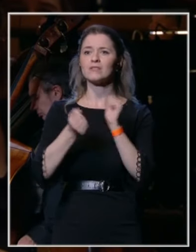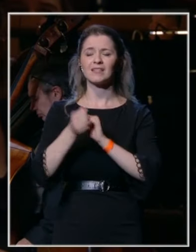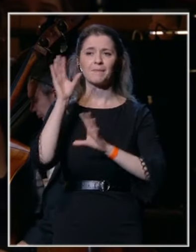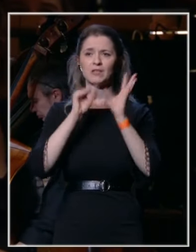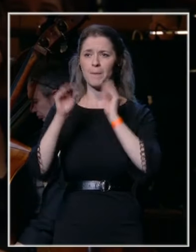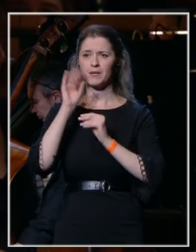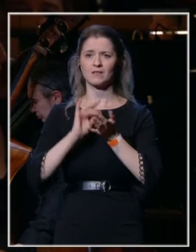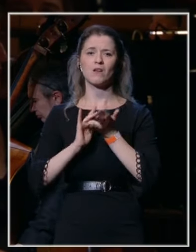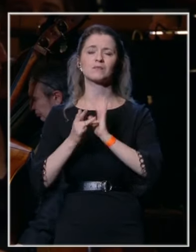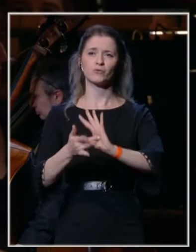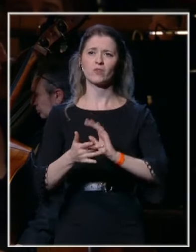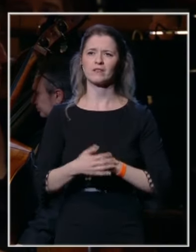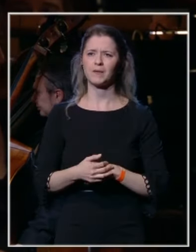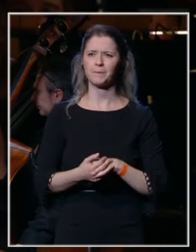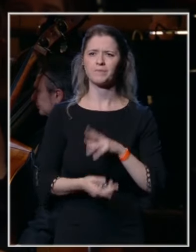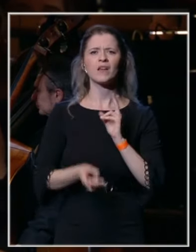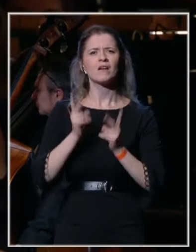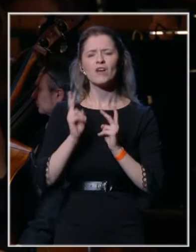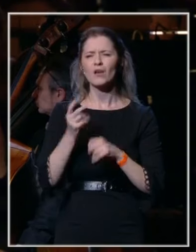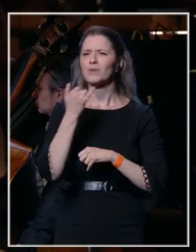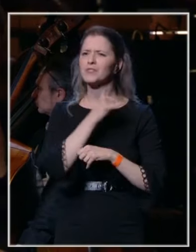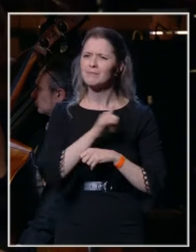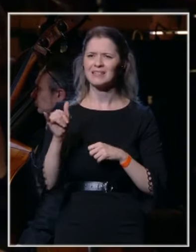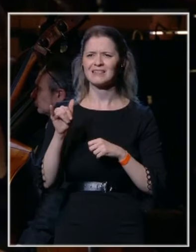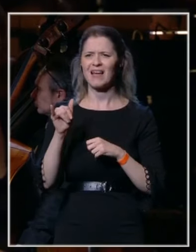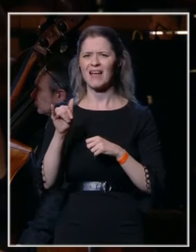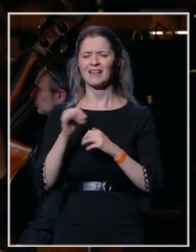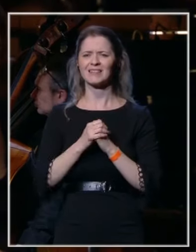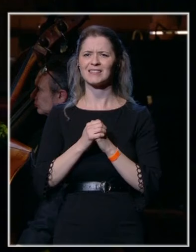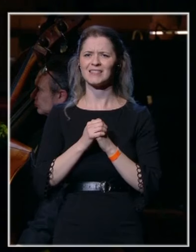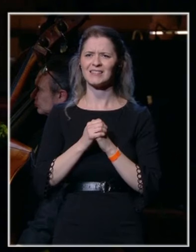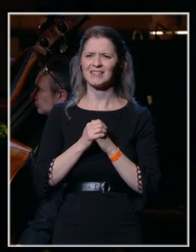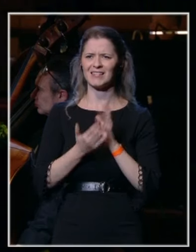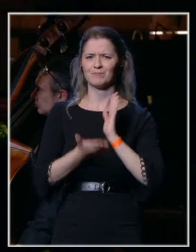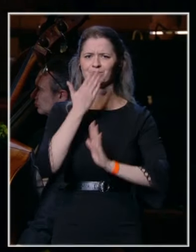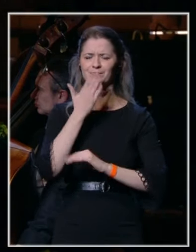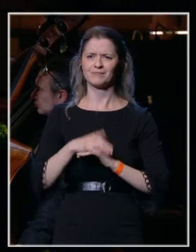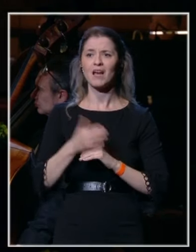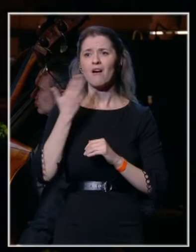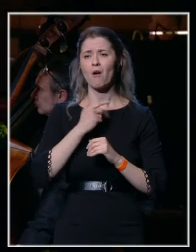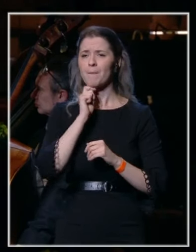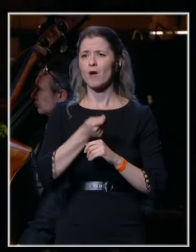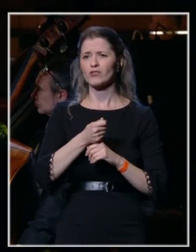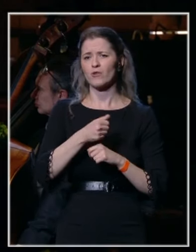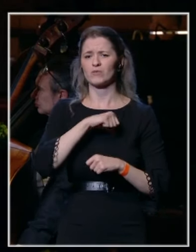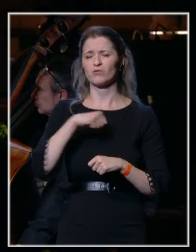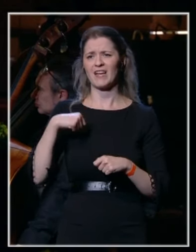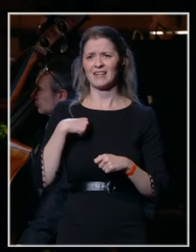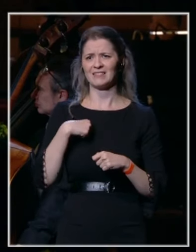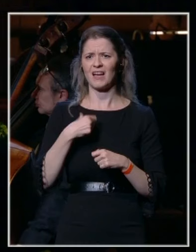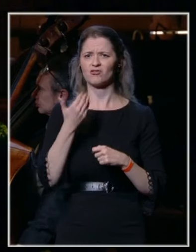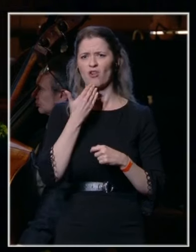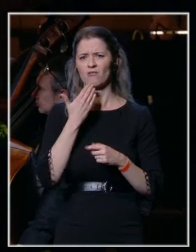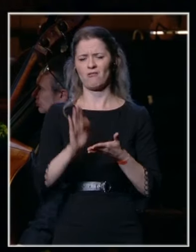mutatja, valahogy mindenkinek beletörik a bicskája abba, ha a magyarok szuverenitását akarja semmibe